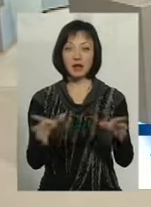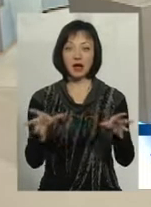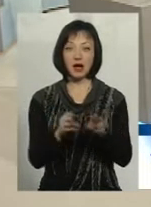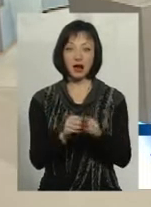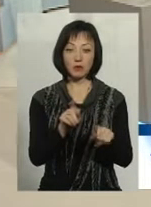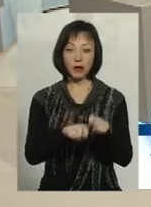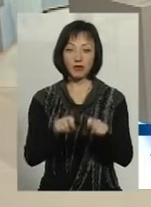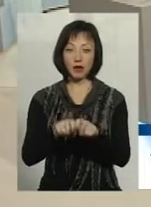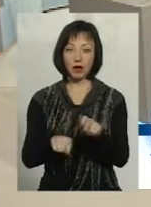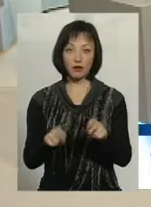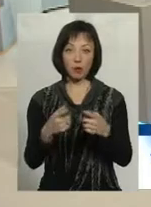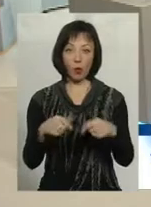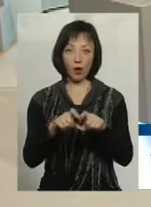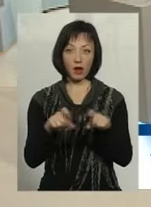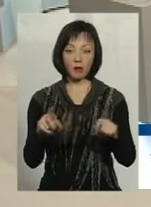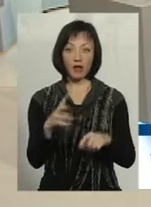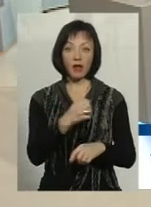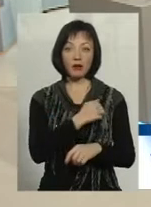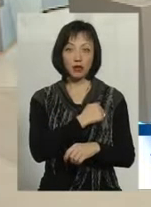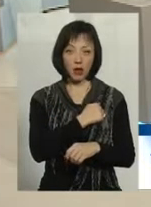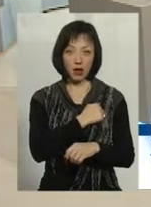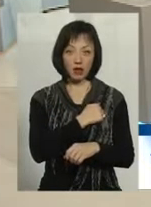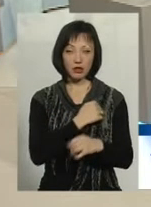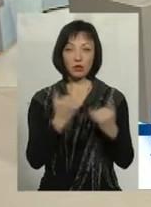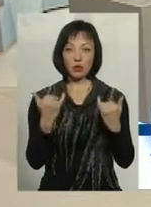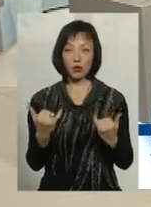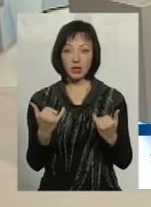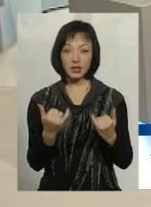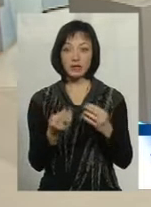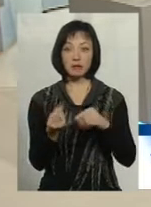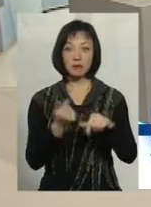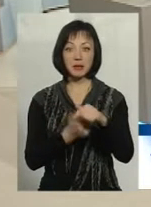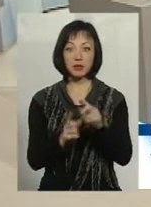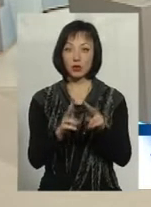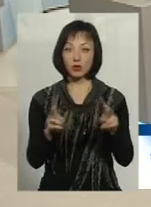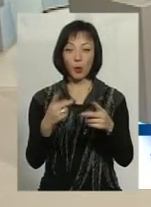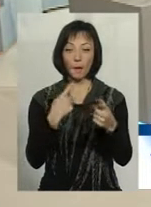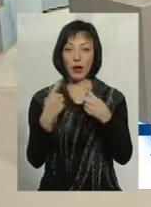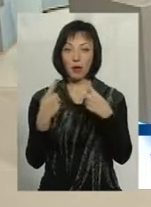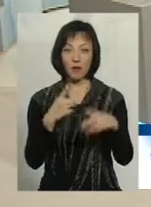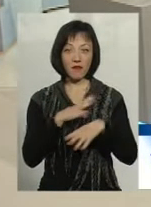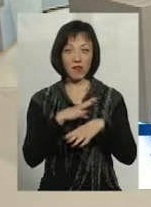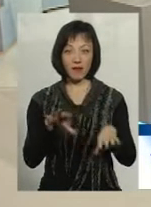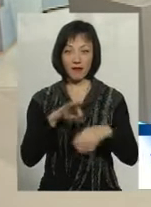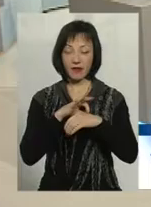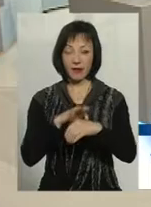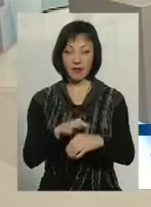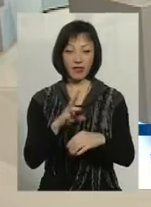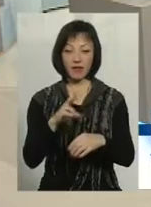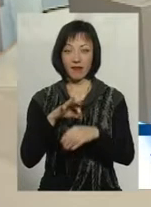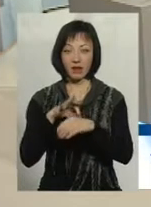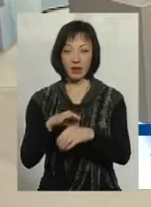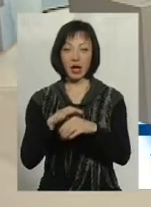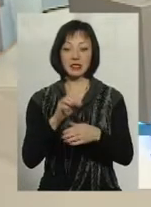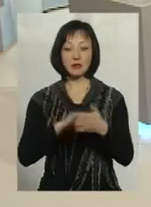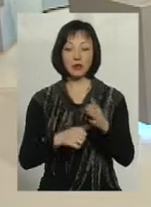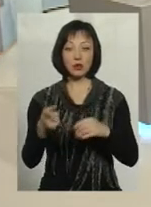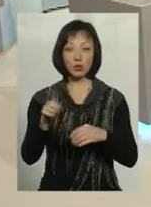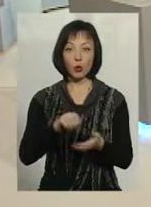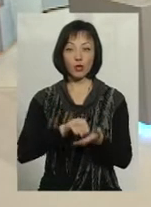працюють, і починають дожимати ті підприємства, котрі працюють. А є, до прикладу, дуже багато видів господарської діяльності,